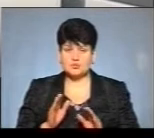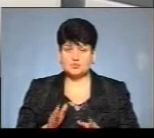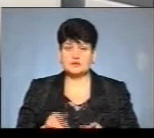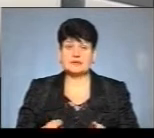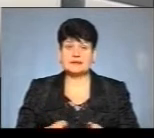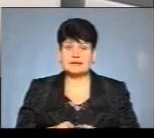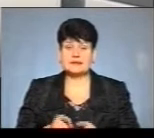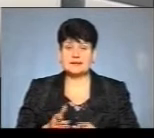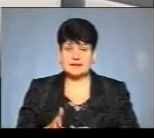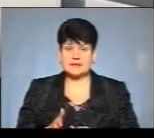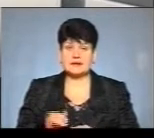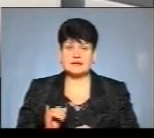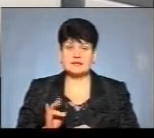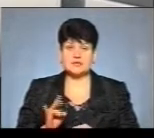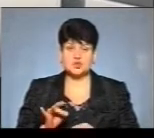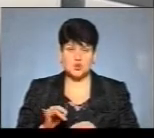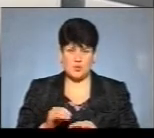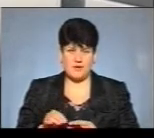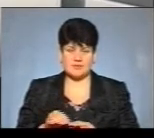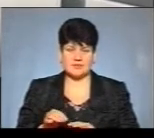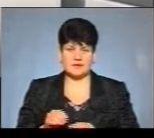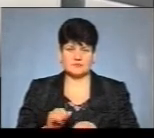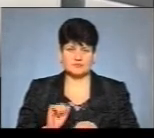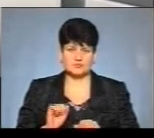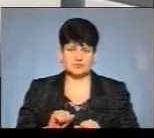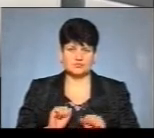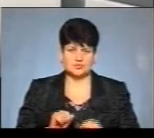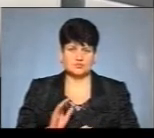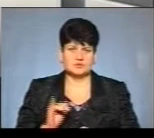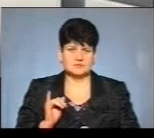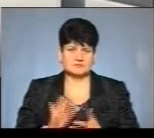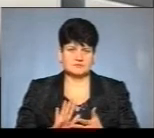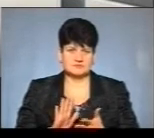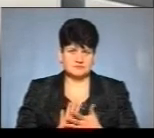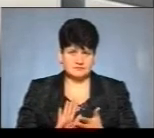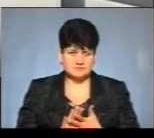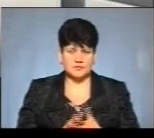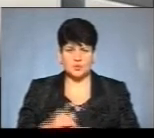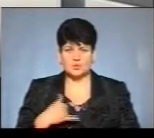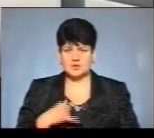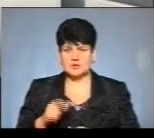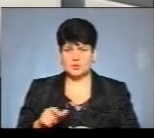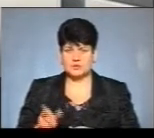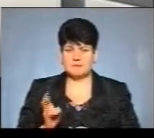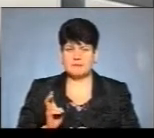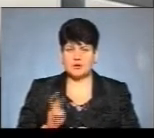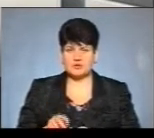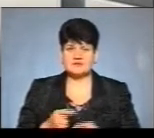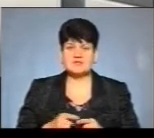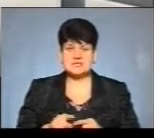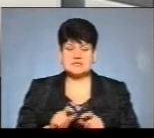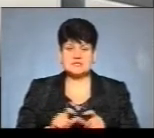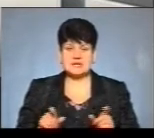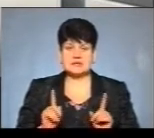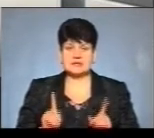що інструменти можуть бути не стерилізовані. В нас люди ніколи, приходячи в такі заклади,